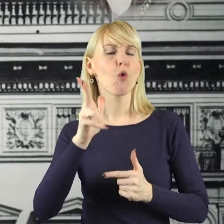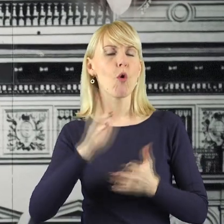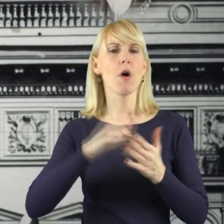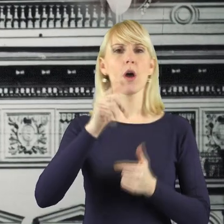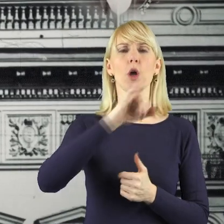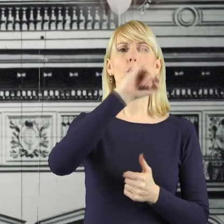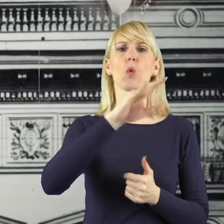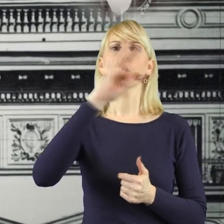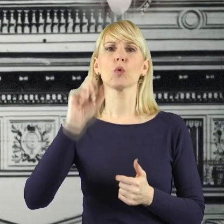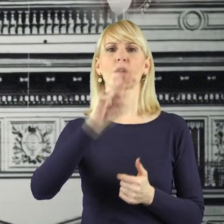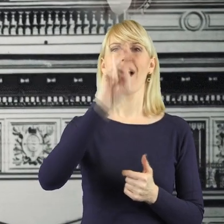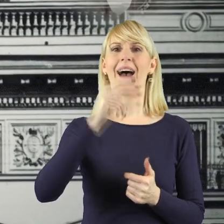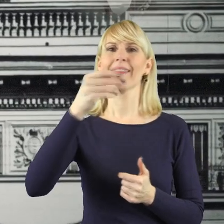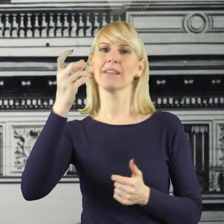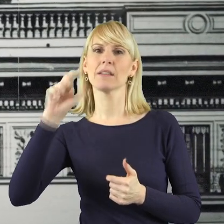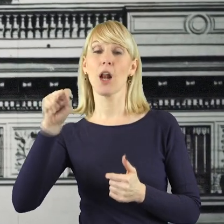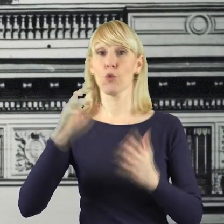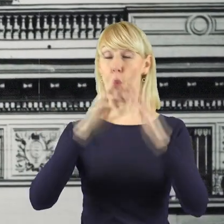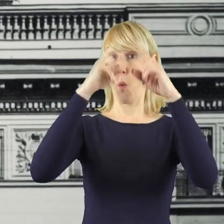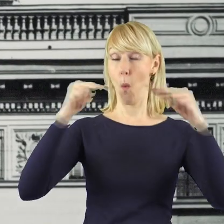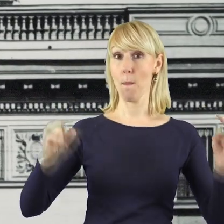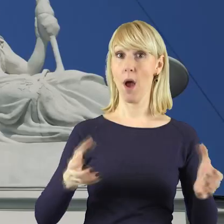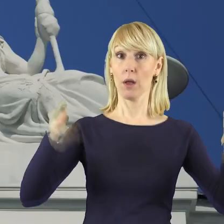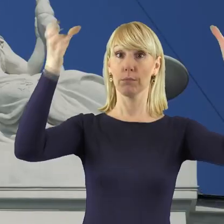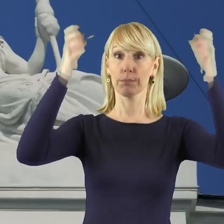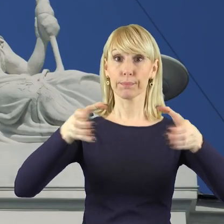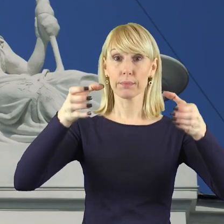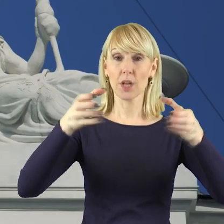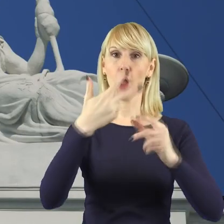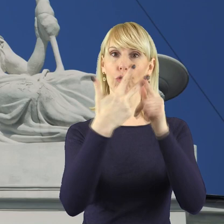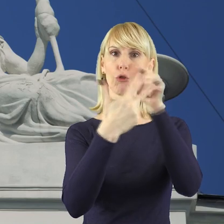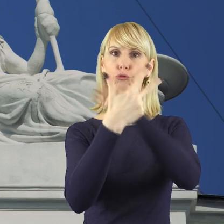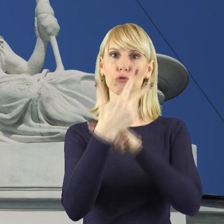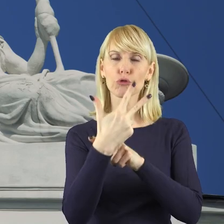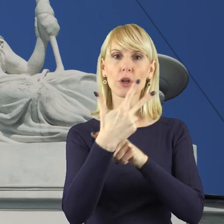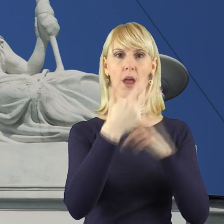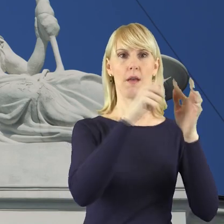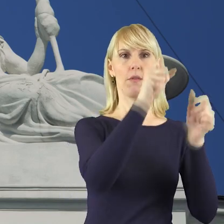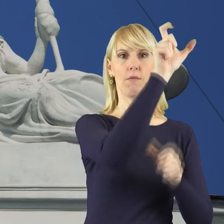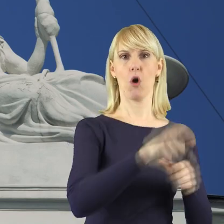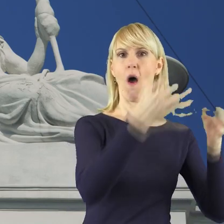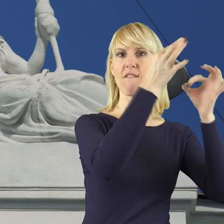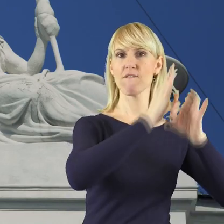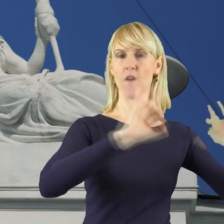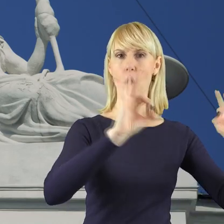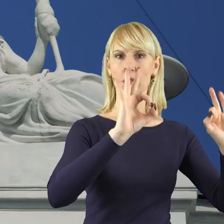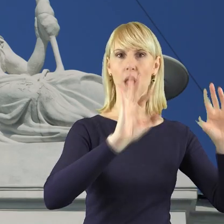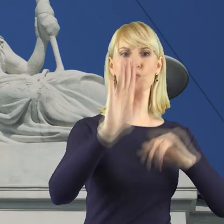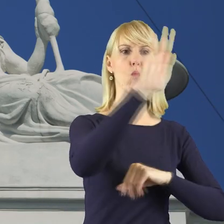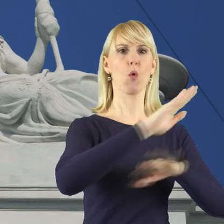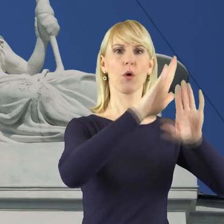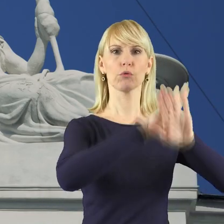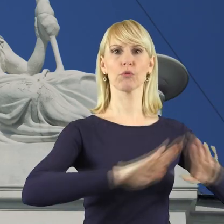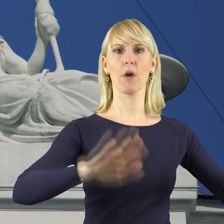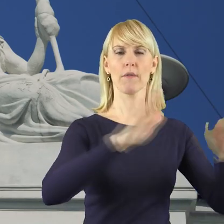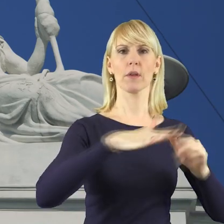Heinzel. Na szczycie jego pałacu umieszczono trzy alegoryczne postacie. Wolność, która stoi błogosławiąc siedzące u jej